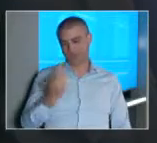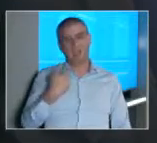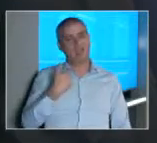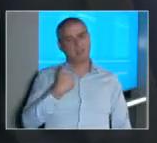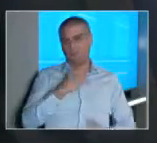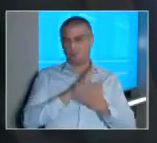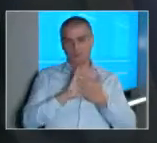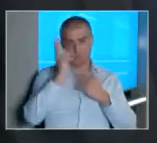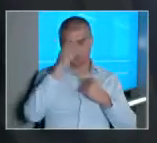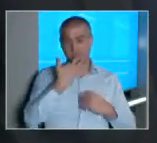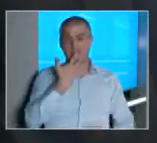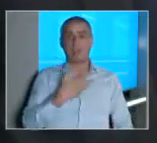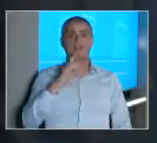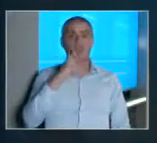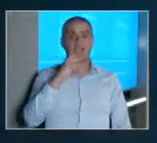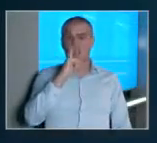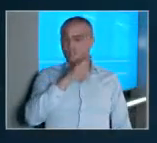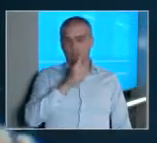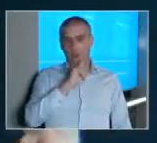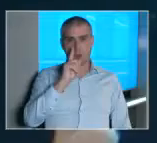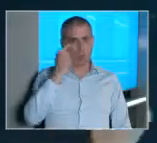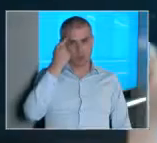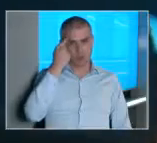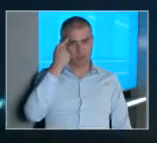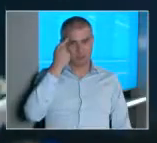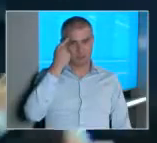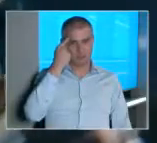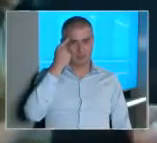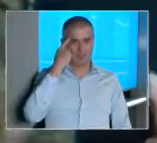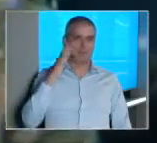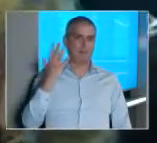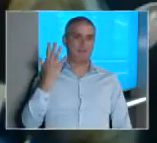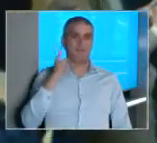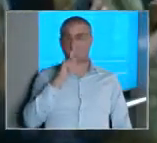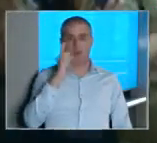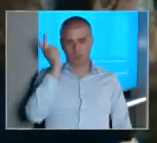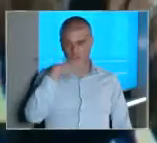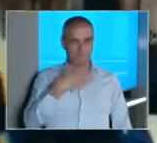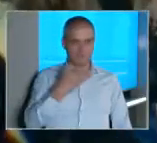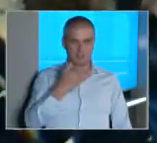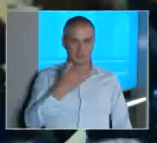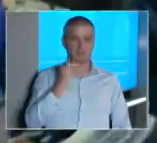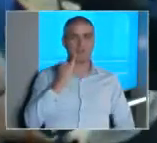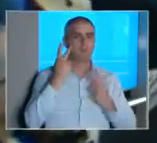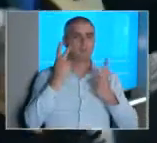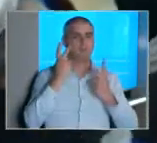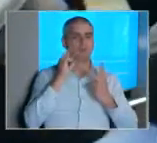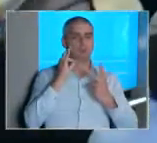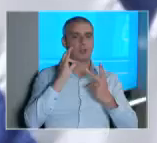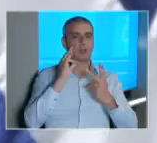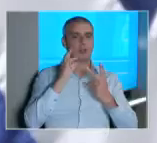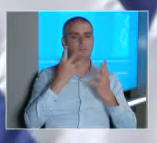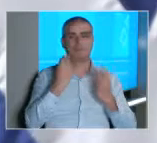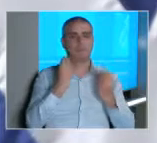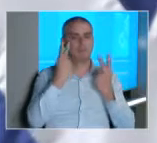אני פשוט הבנתי שהרב רפי לא כל כך יודע, אולי לא מבין את המשמעות של של הדברים